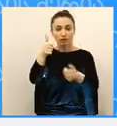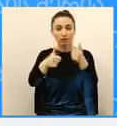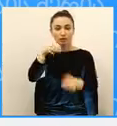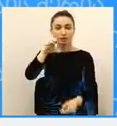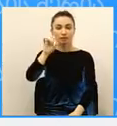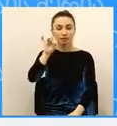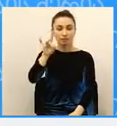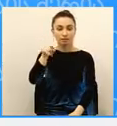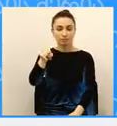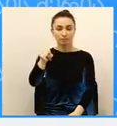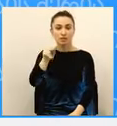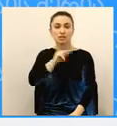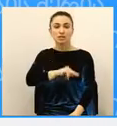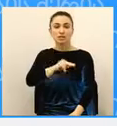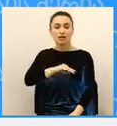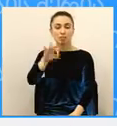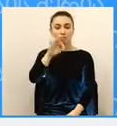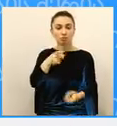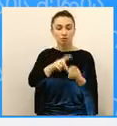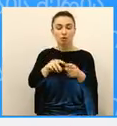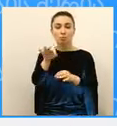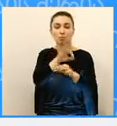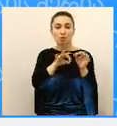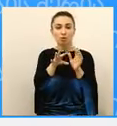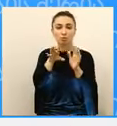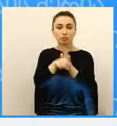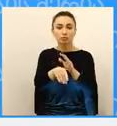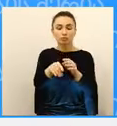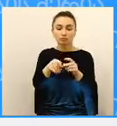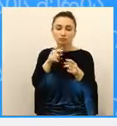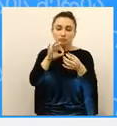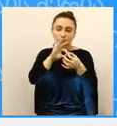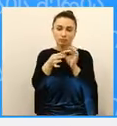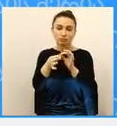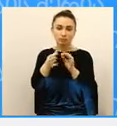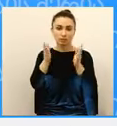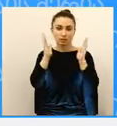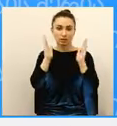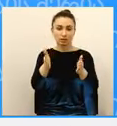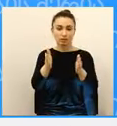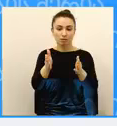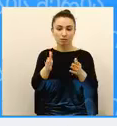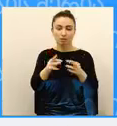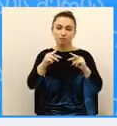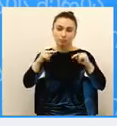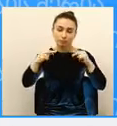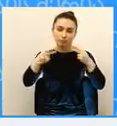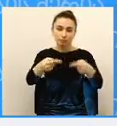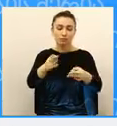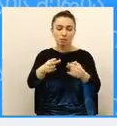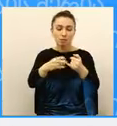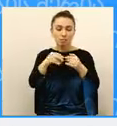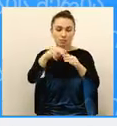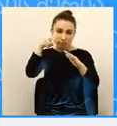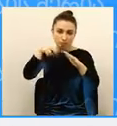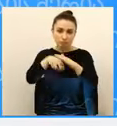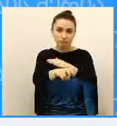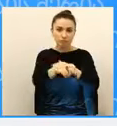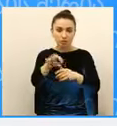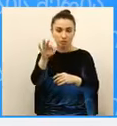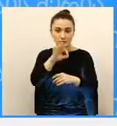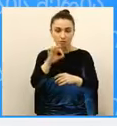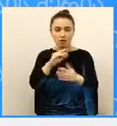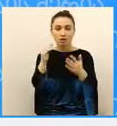ტენდერს უშუალოდ სამუშაოებზე. ამ პროექტის პარგლებში ძირეულად იქნება გამოსვლილი არსებული მიწისქვეშა